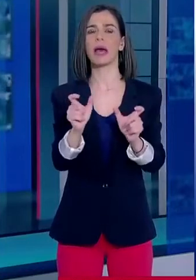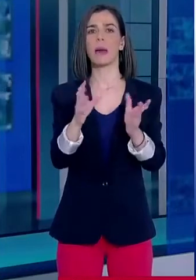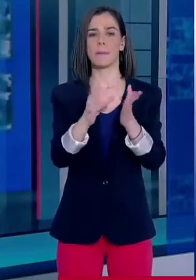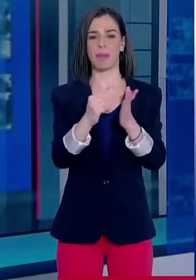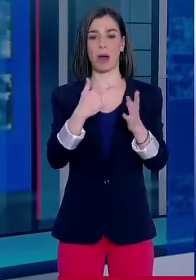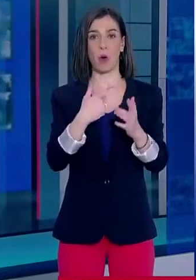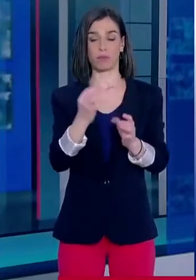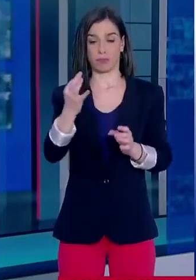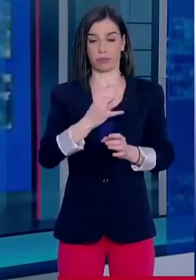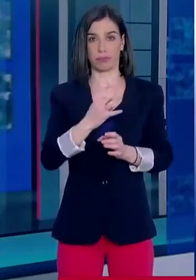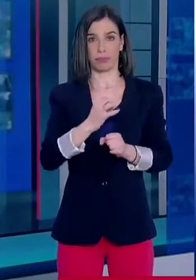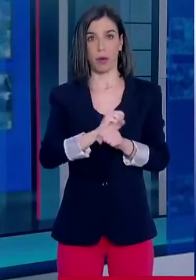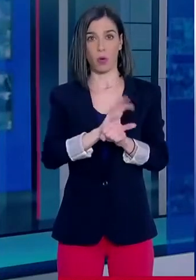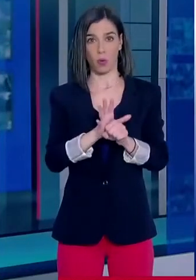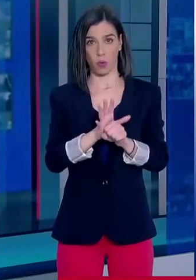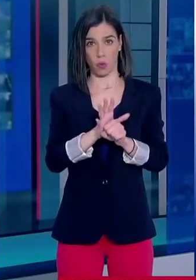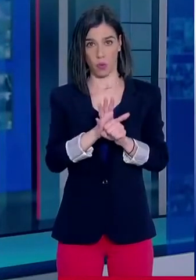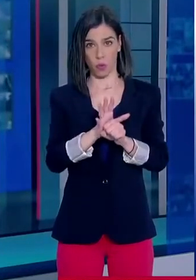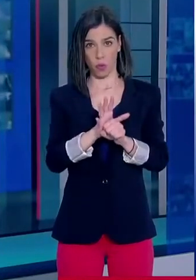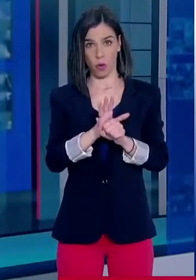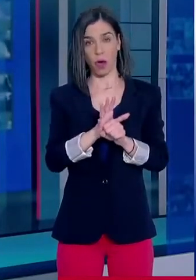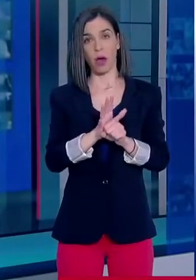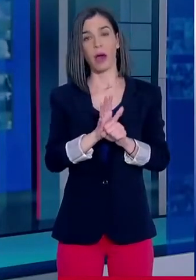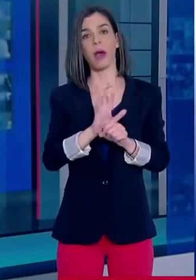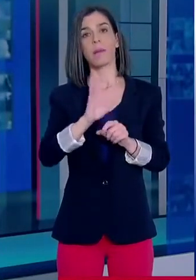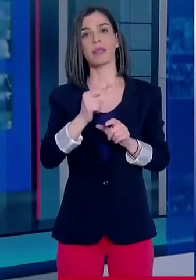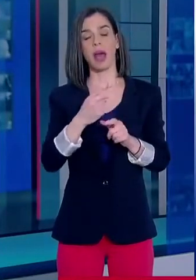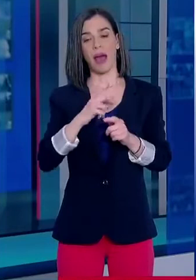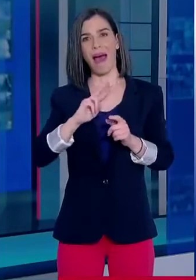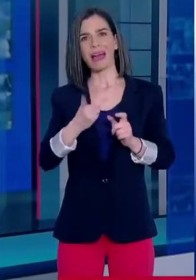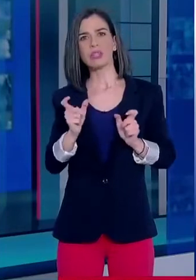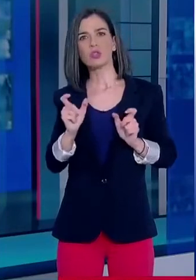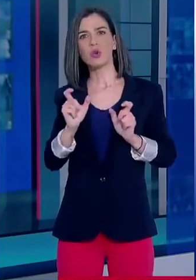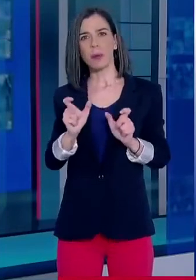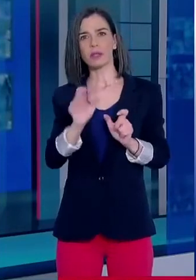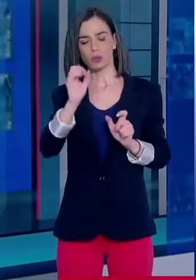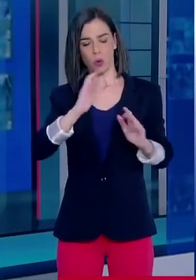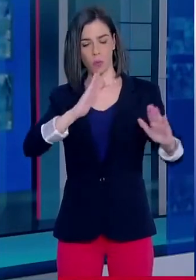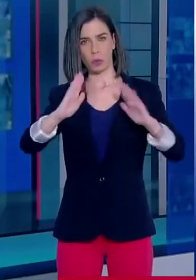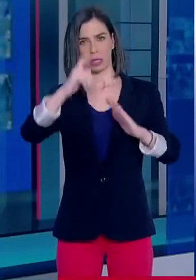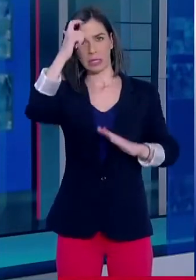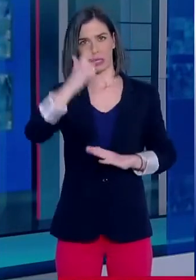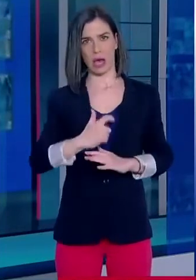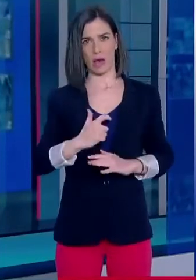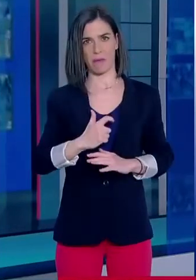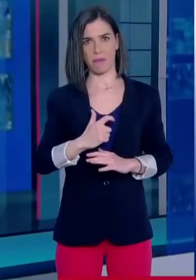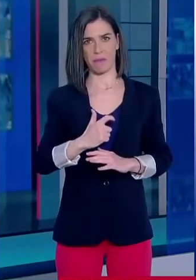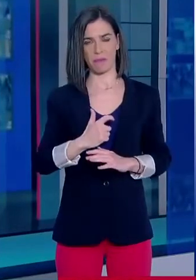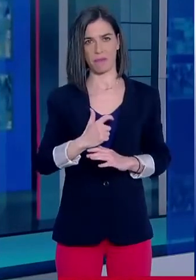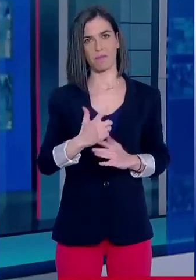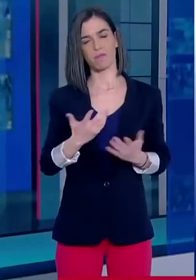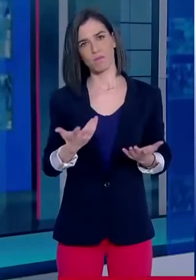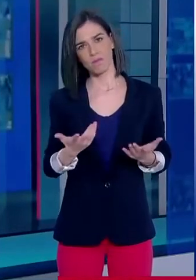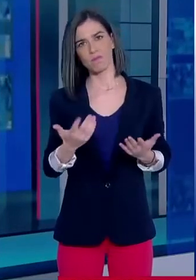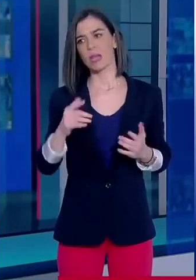εκτεθούν στον ιό και να εμφανίσουν αντισώματα τα οποία θα τους προστατεύσουν. Εδώ,